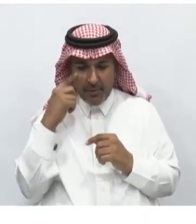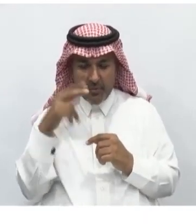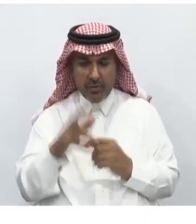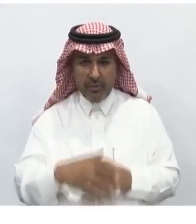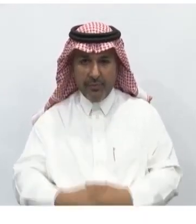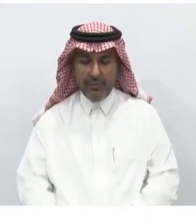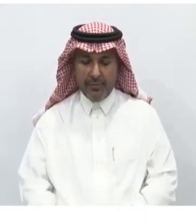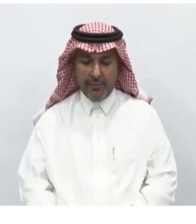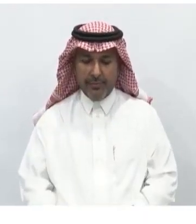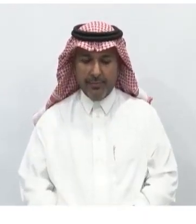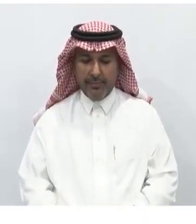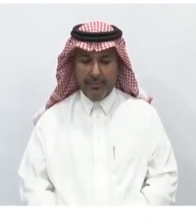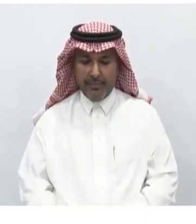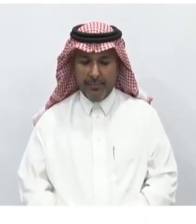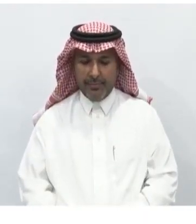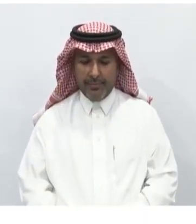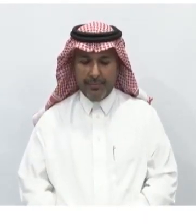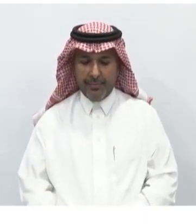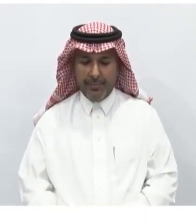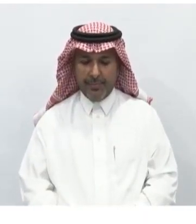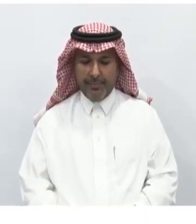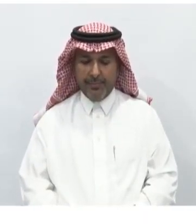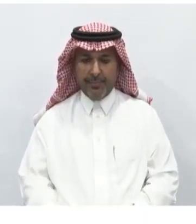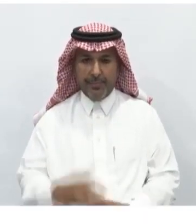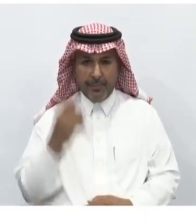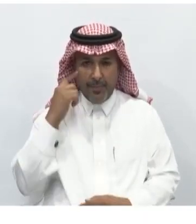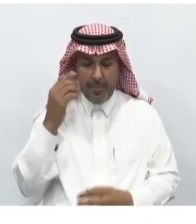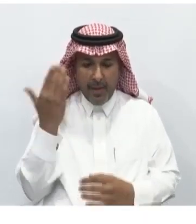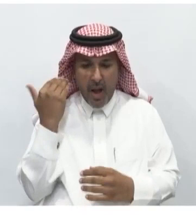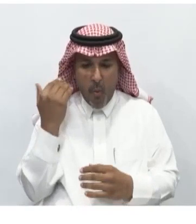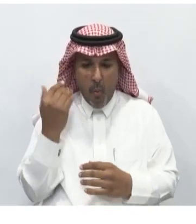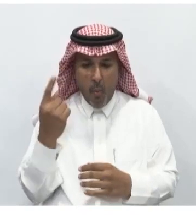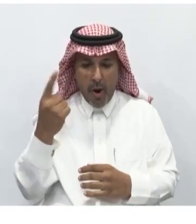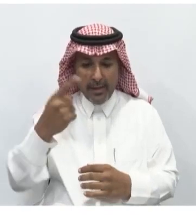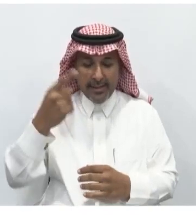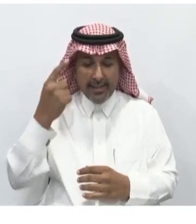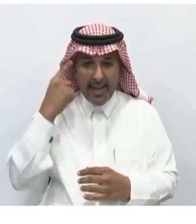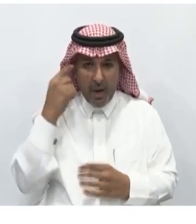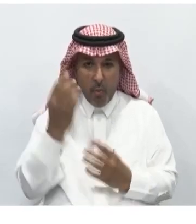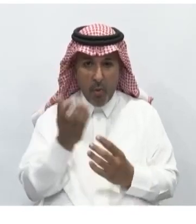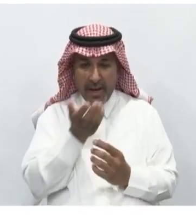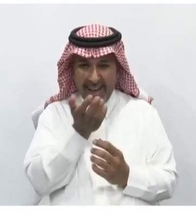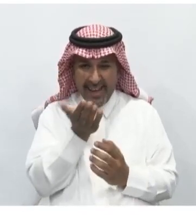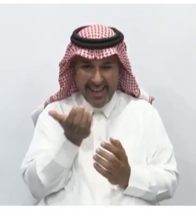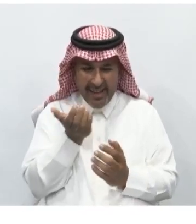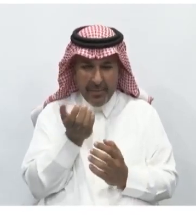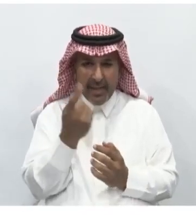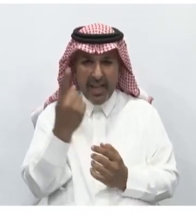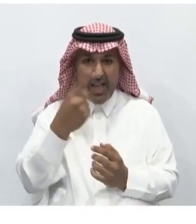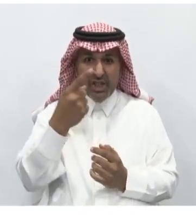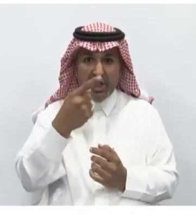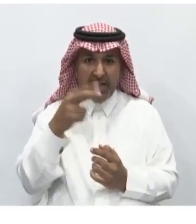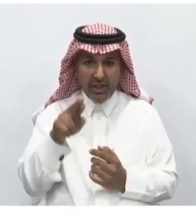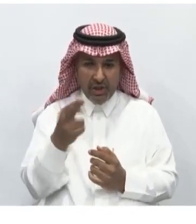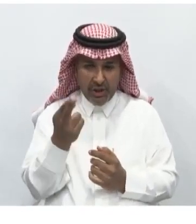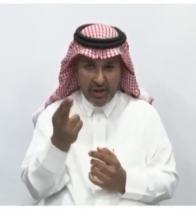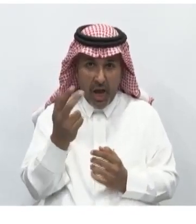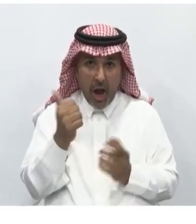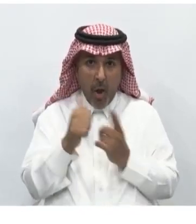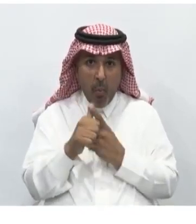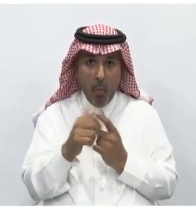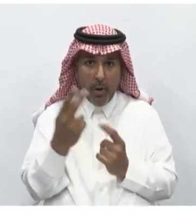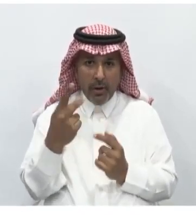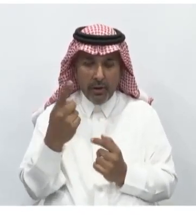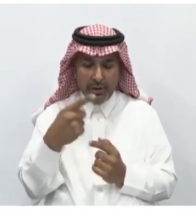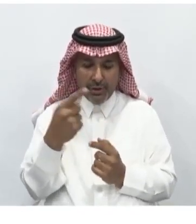إذاً سيعطيني الناتج طبعاً لأن هنا قال سخنت عينة كتلتها 11.75 إذاً